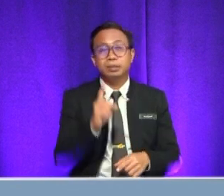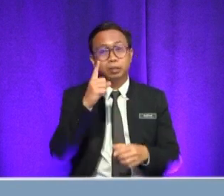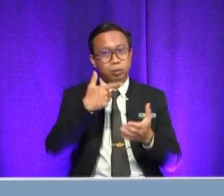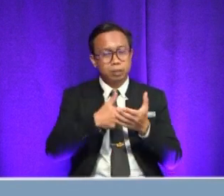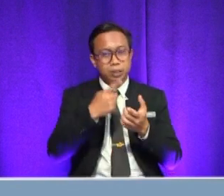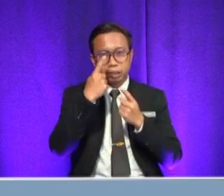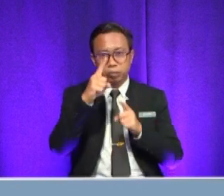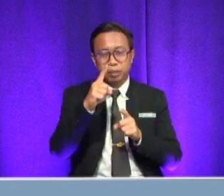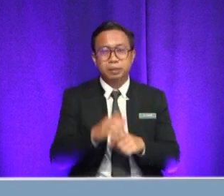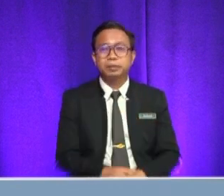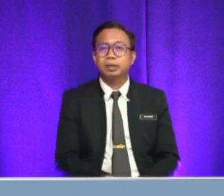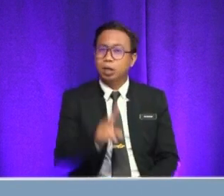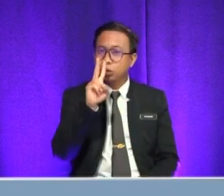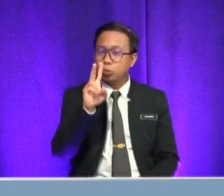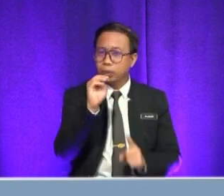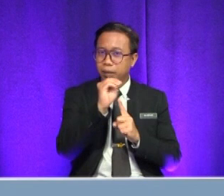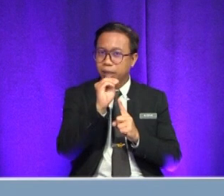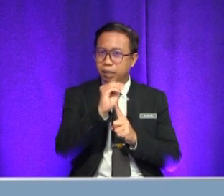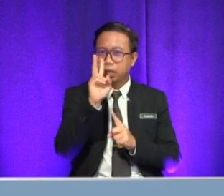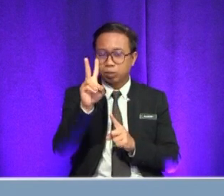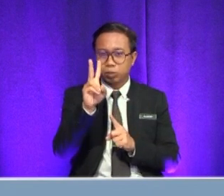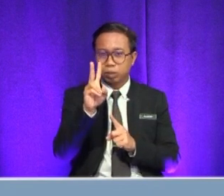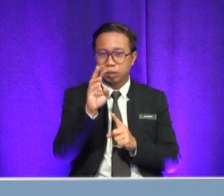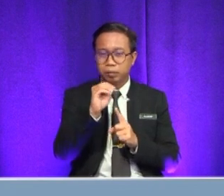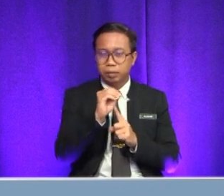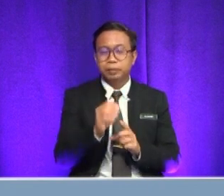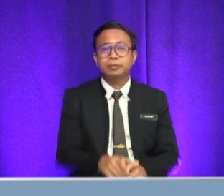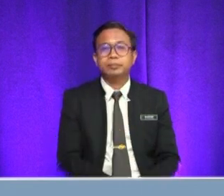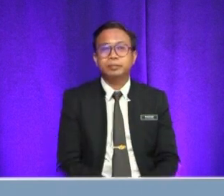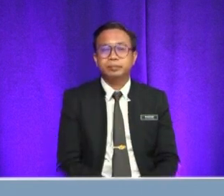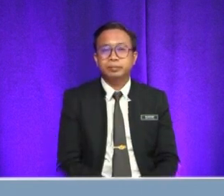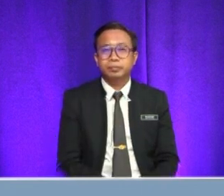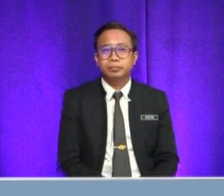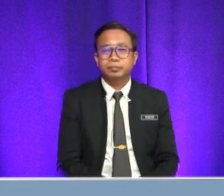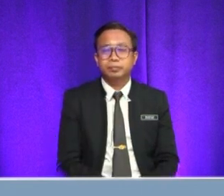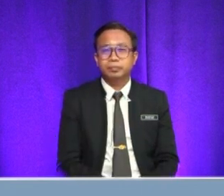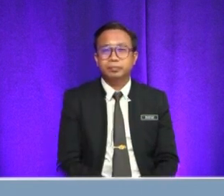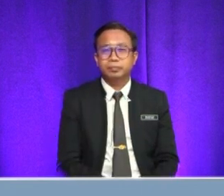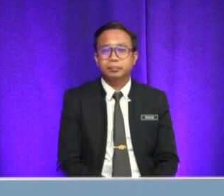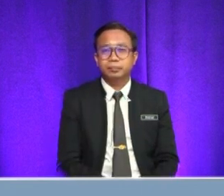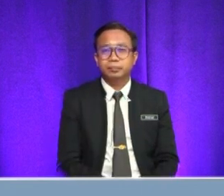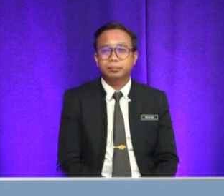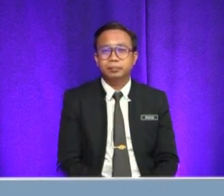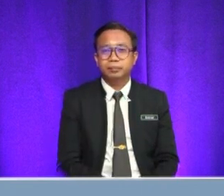lagi jawapan sebab dia dua markah, 2 point. Okey, Aqsa.